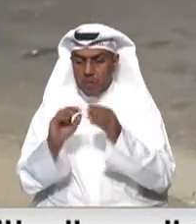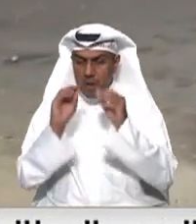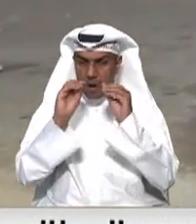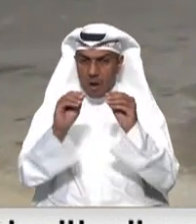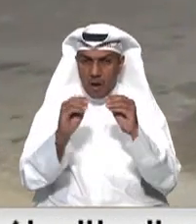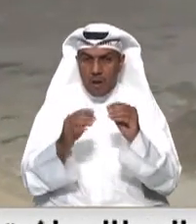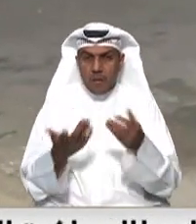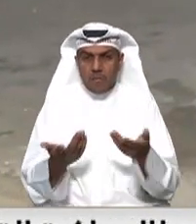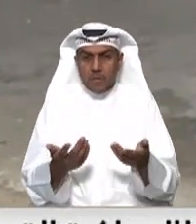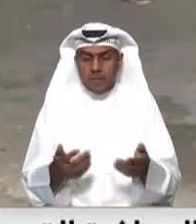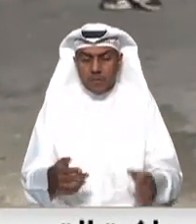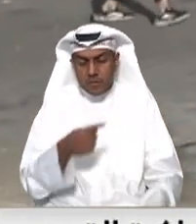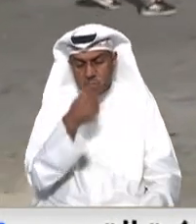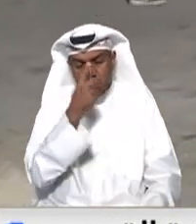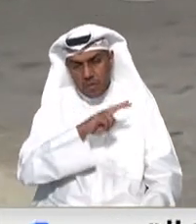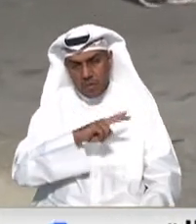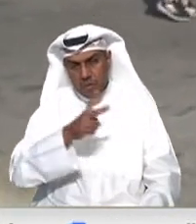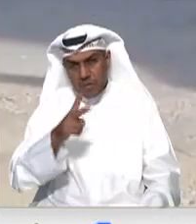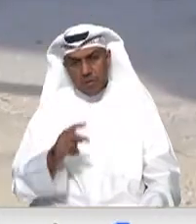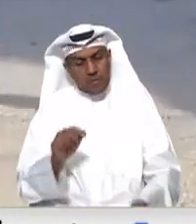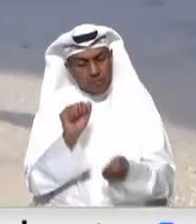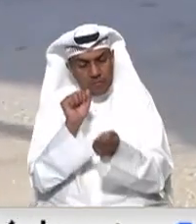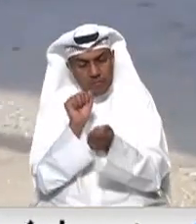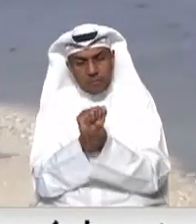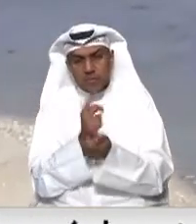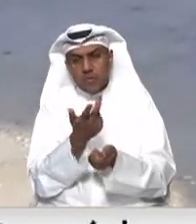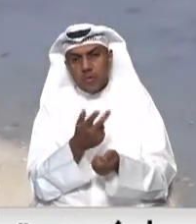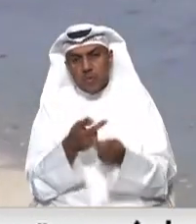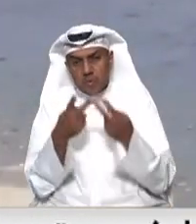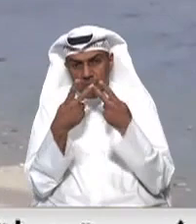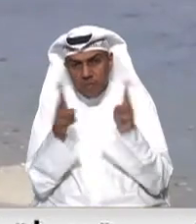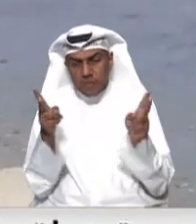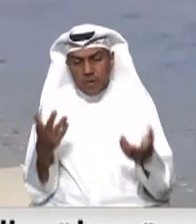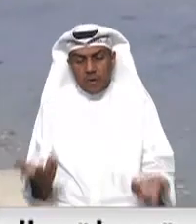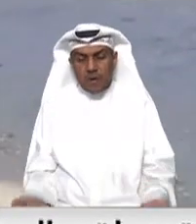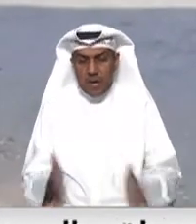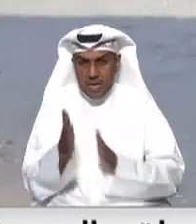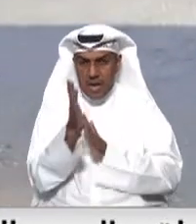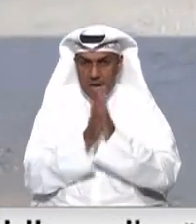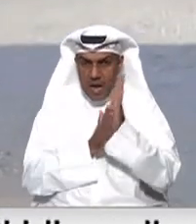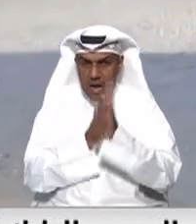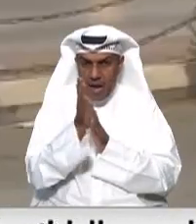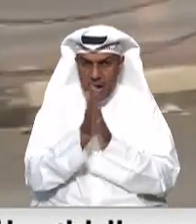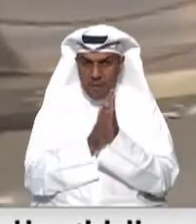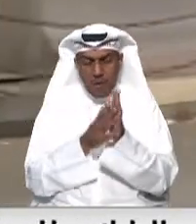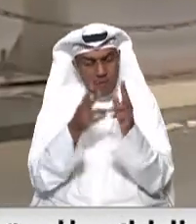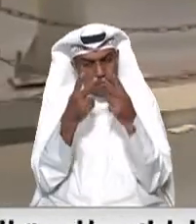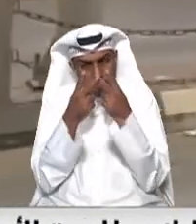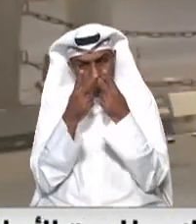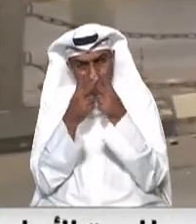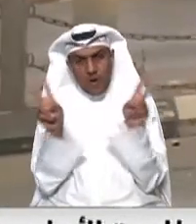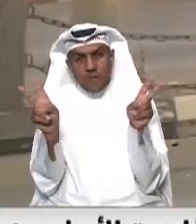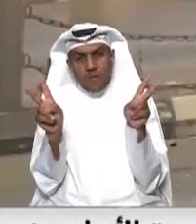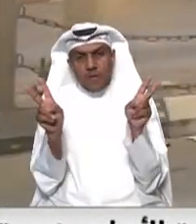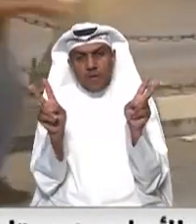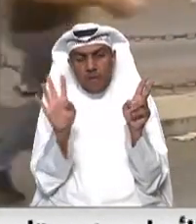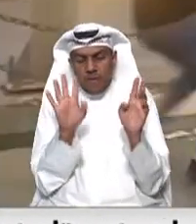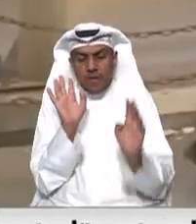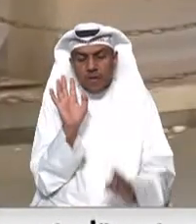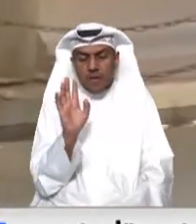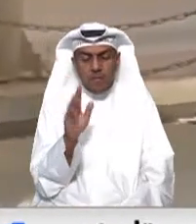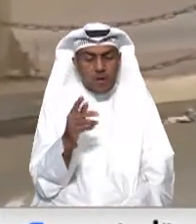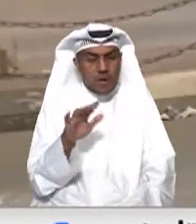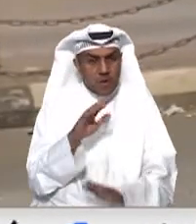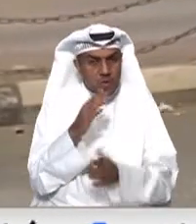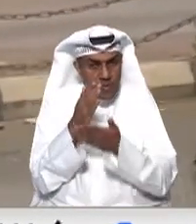في صفقات أخرى بعد أن أعلنت المقاومة أنها مستعدة لإبرام صفقات جزئية أو صفقة